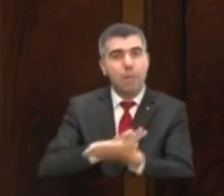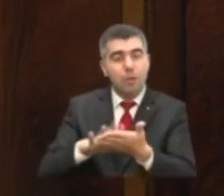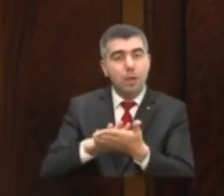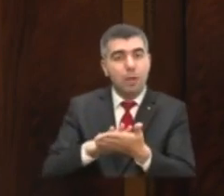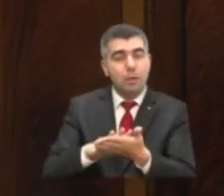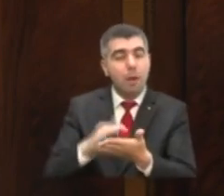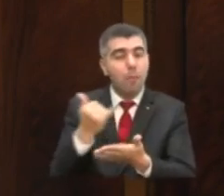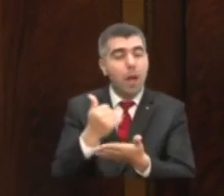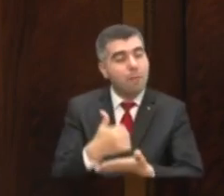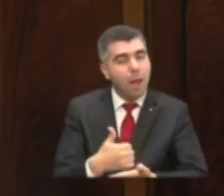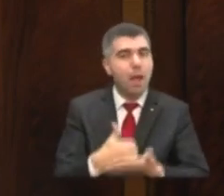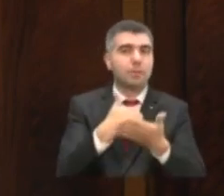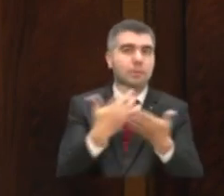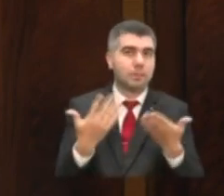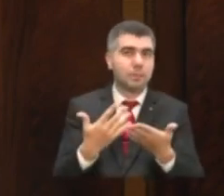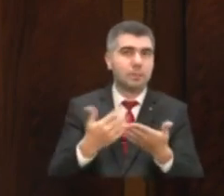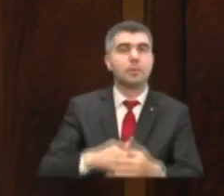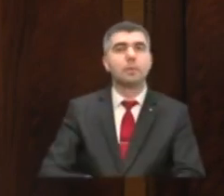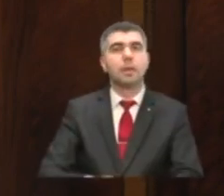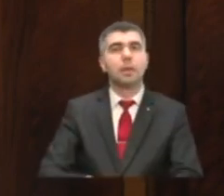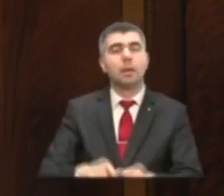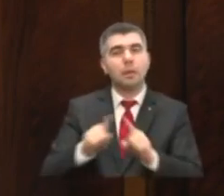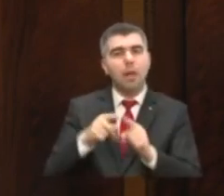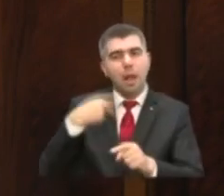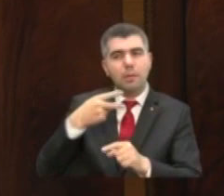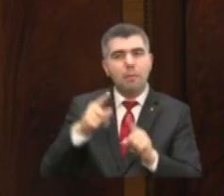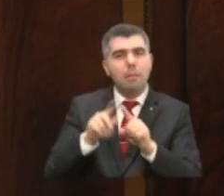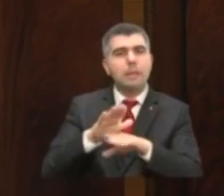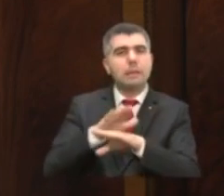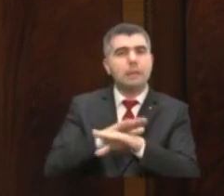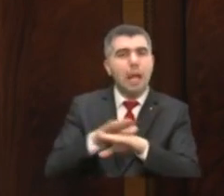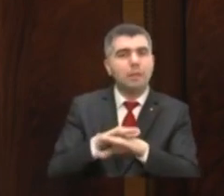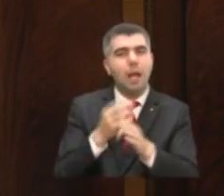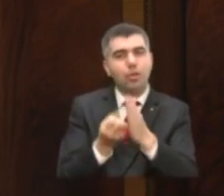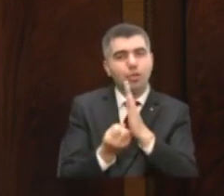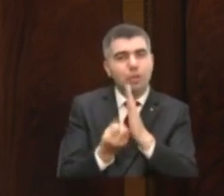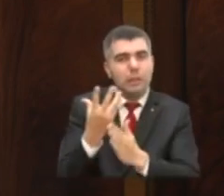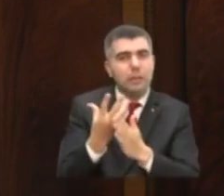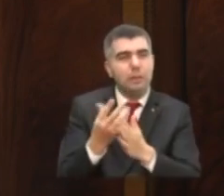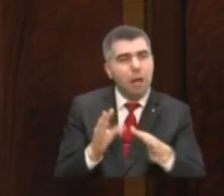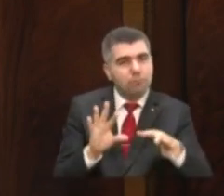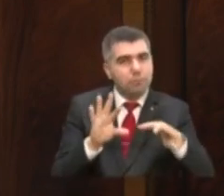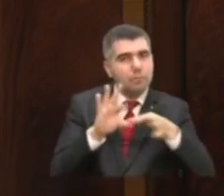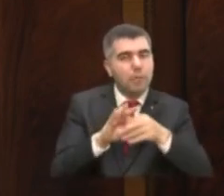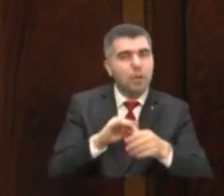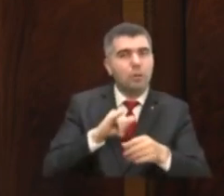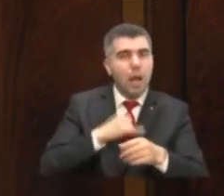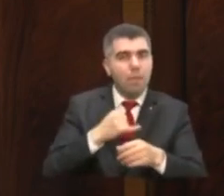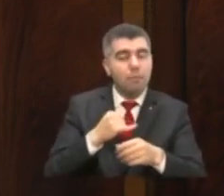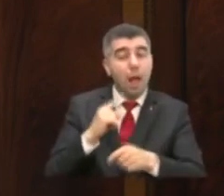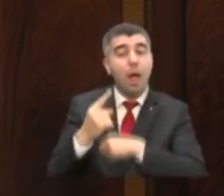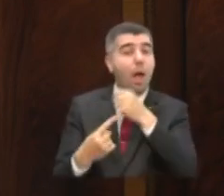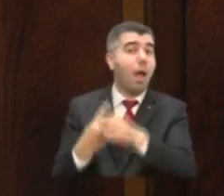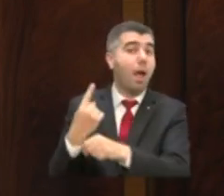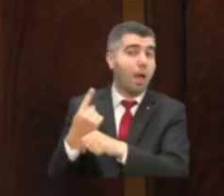ديالها. أنتم الآن تتحدثوا على سياسة مندمجة جديدة، سياسة جديدة مندمجة للشباب. هذه سنة